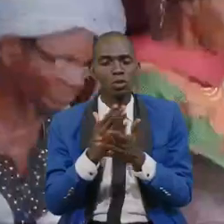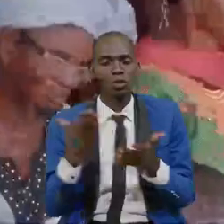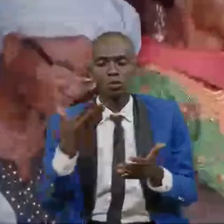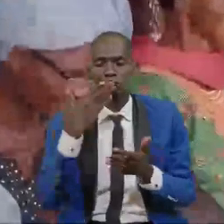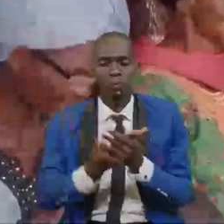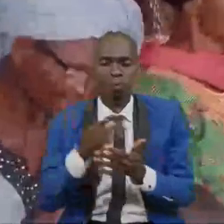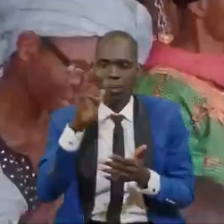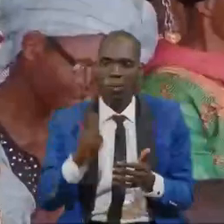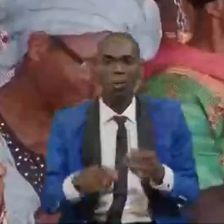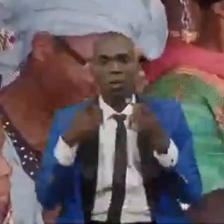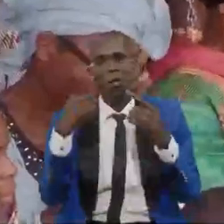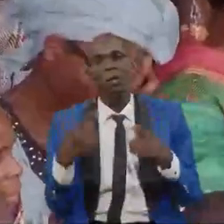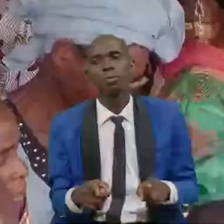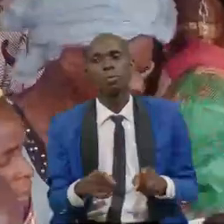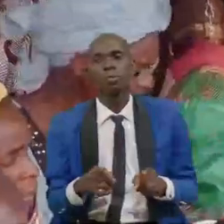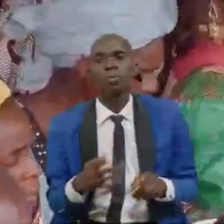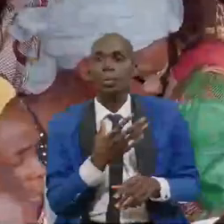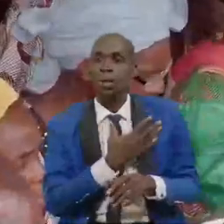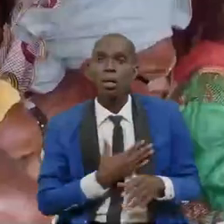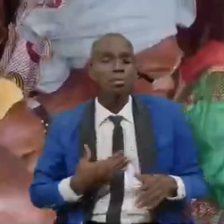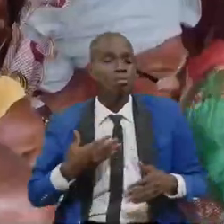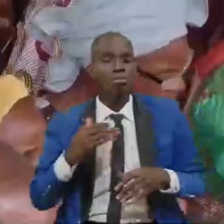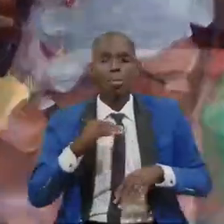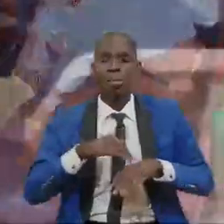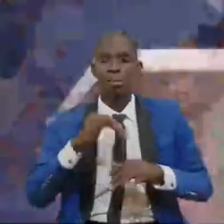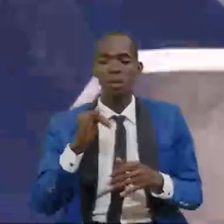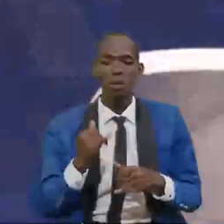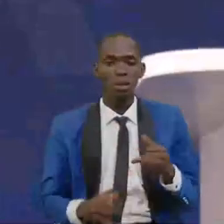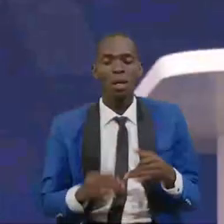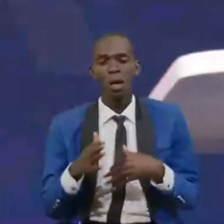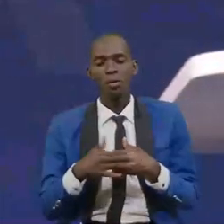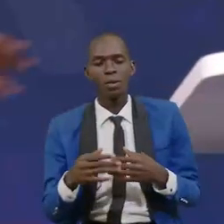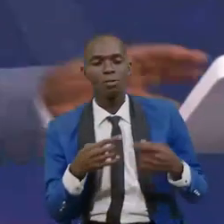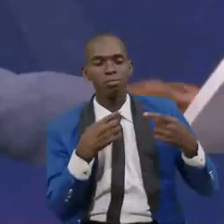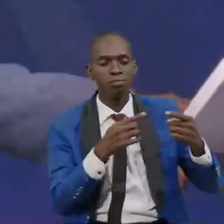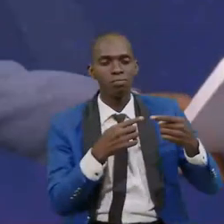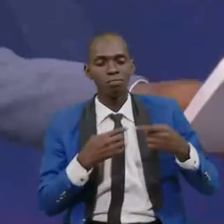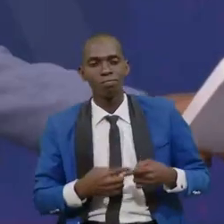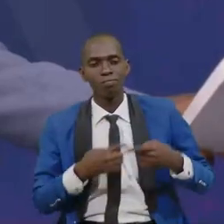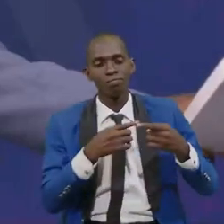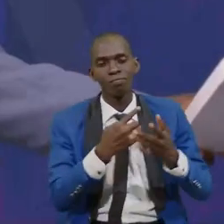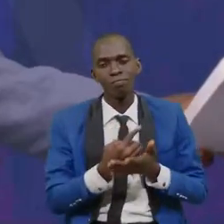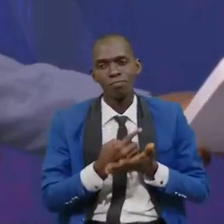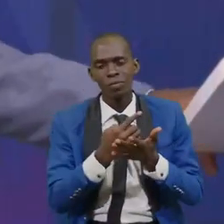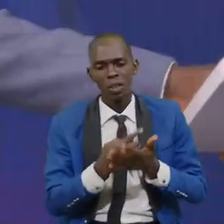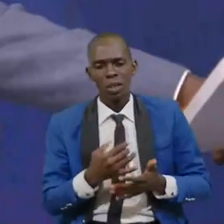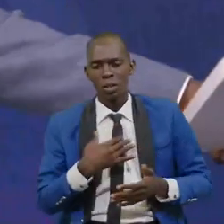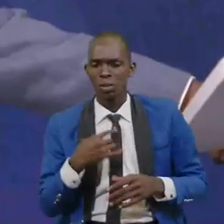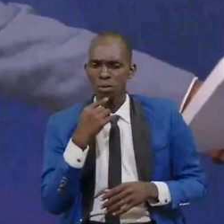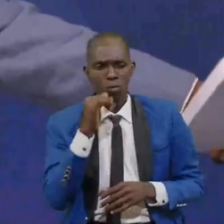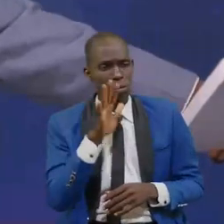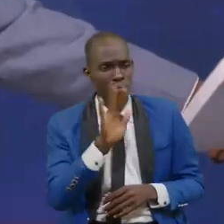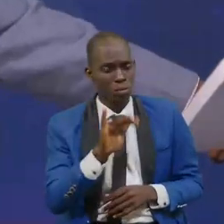doit arriver. Et finalement, après discussion, j'ai dit, bon, femme, écoute-moi, je suis un